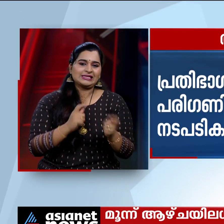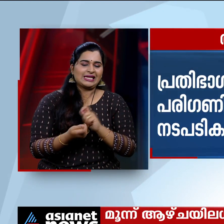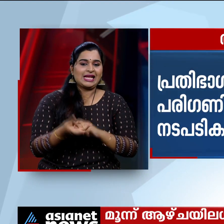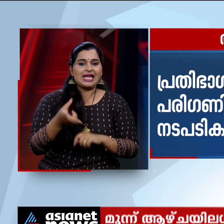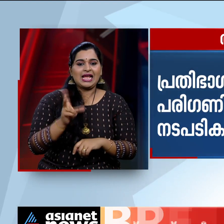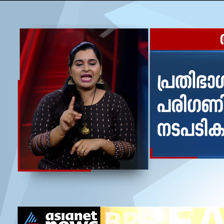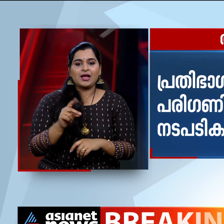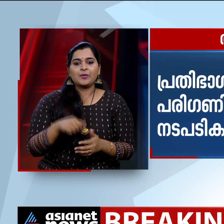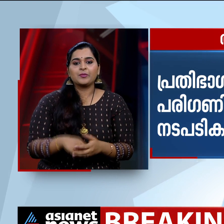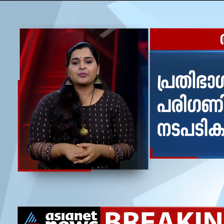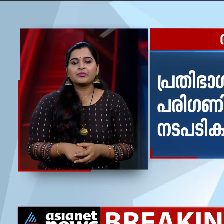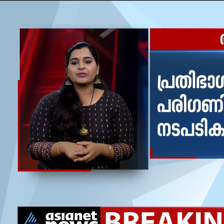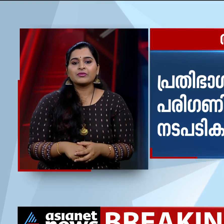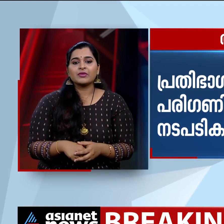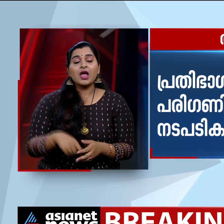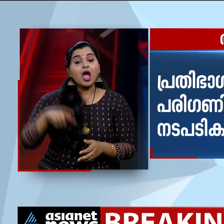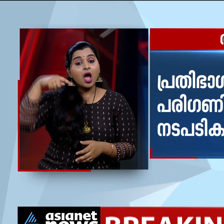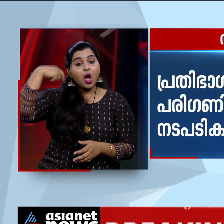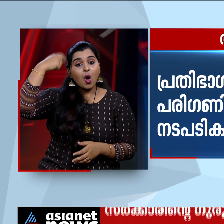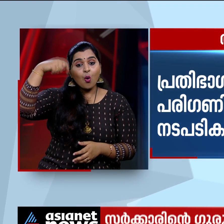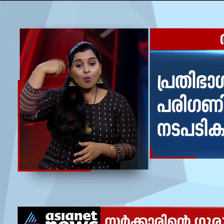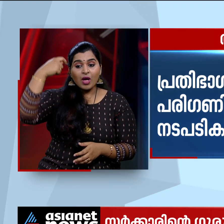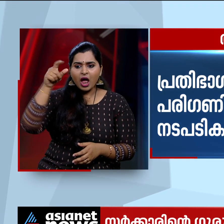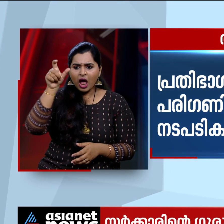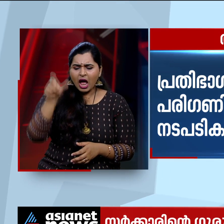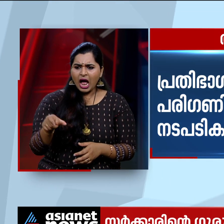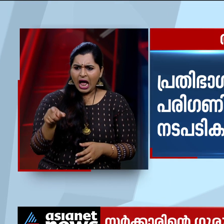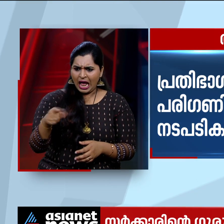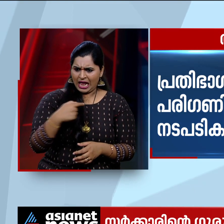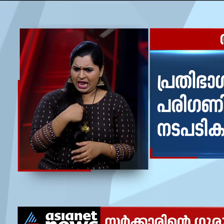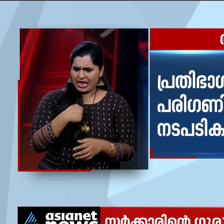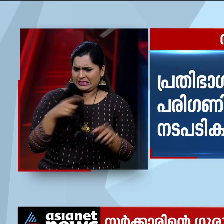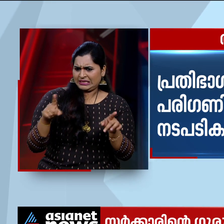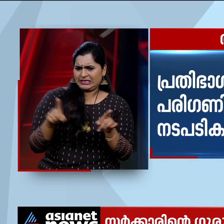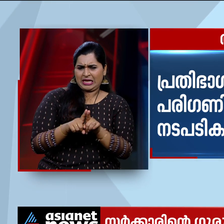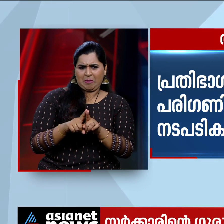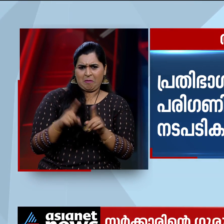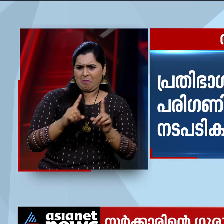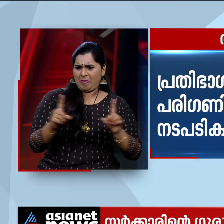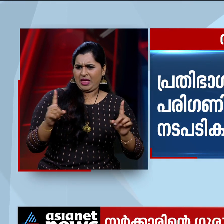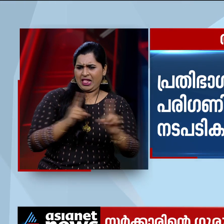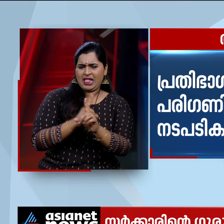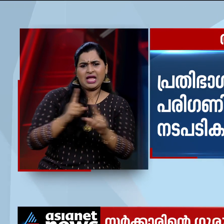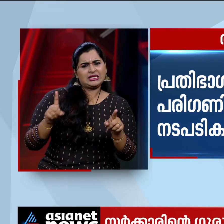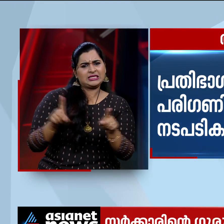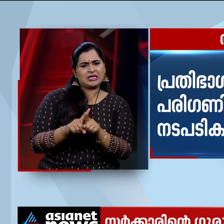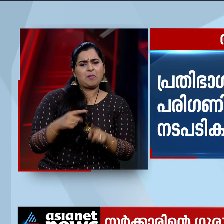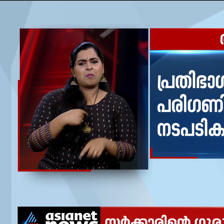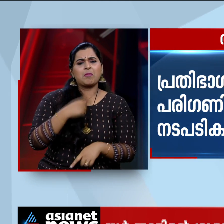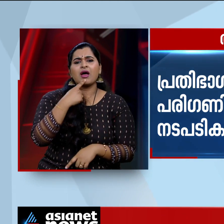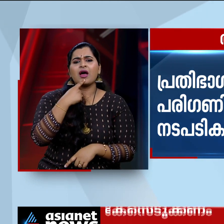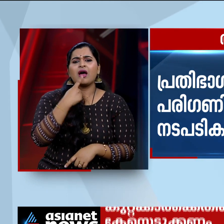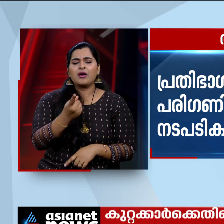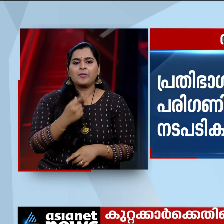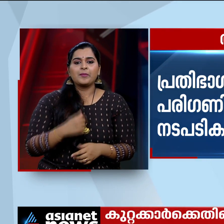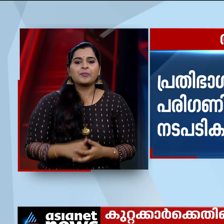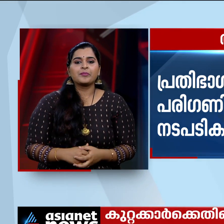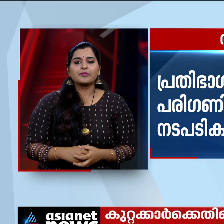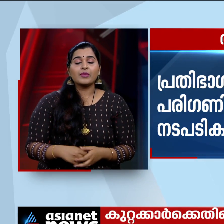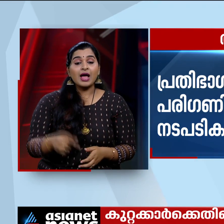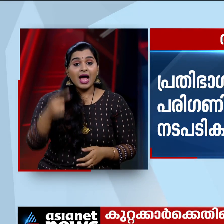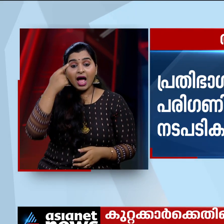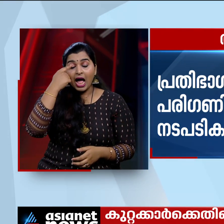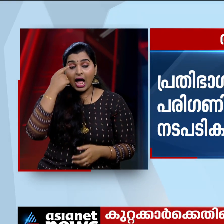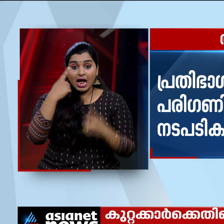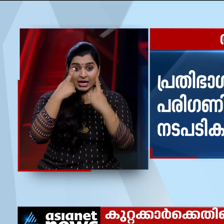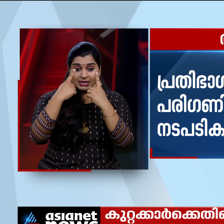ദൃശ്യങ്ങളിലുള്ളത് എന്നെ പോലത്തെ ഒരാൾ എന്ന് സുനിൽ മാറ്റി പറഞ്ഞു. പ്രതിഭാഗത്തിന്റെ തടസ്സവാദങ്ങൾ പരിഗണിക്കാതെയായിരുന്നു കോടതിയുടെ നടപടികൾ.